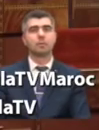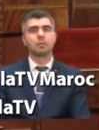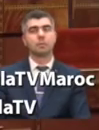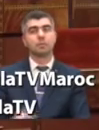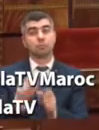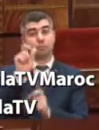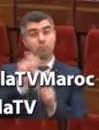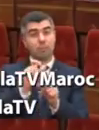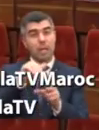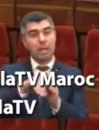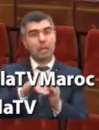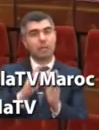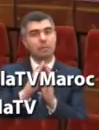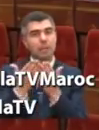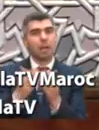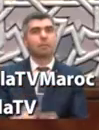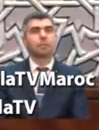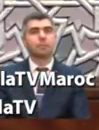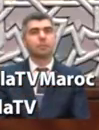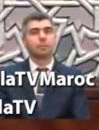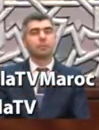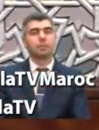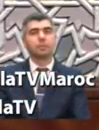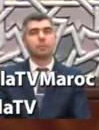المجموعة النيابية للتقدم الشراكية.